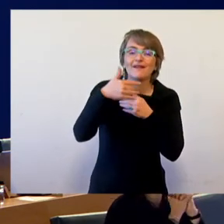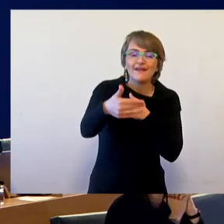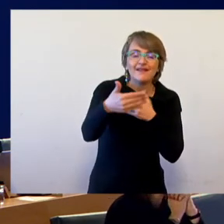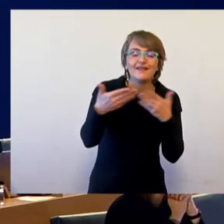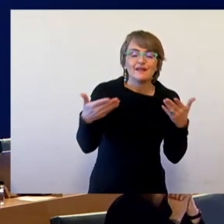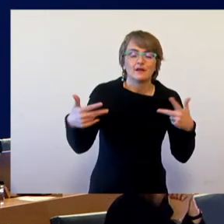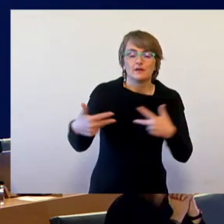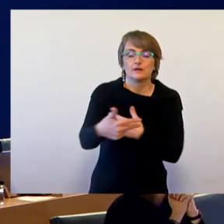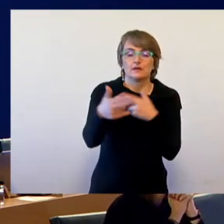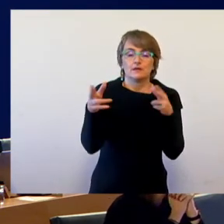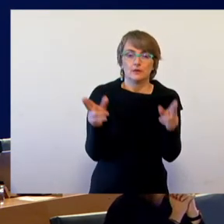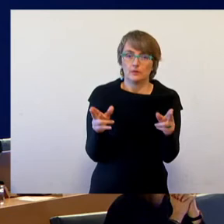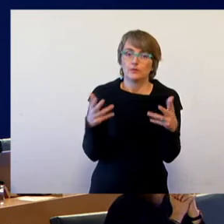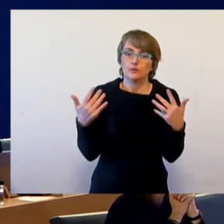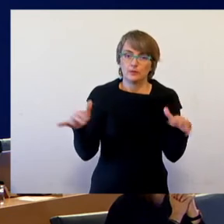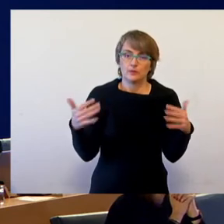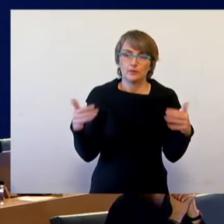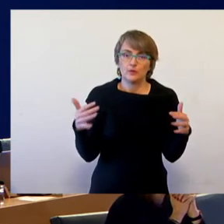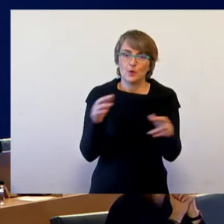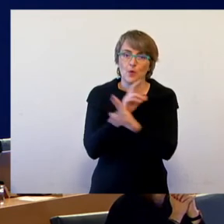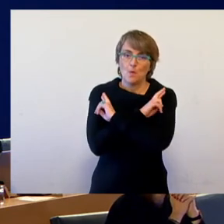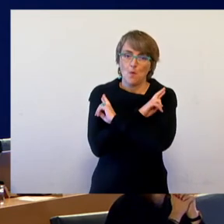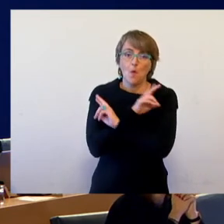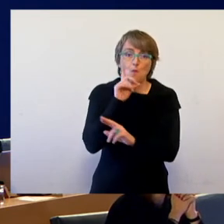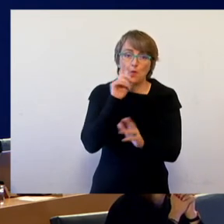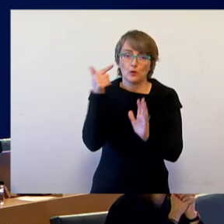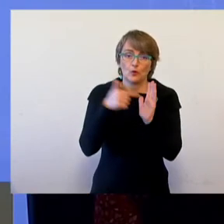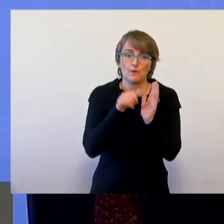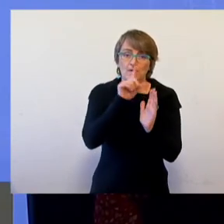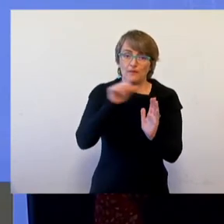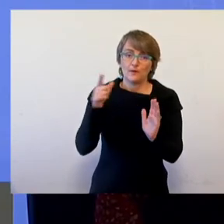s'annonce une année charnière. Merci de votre attention.